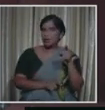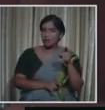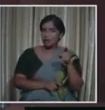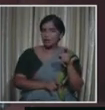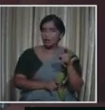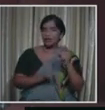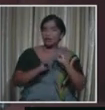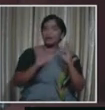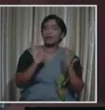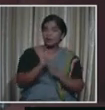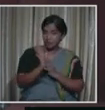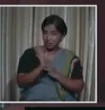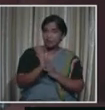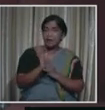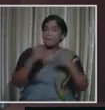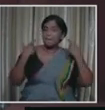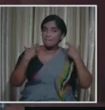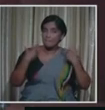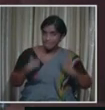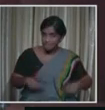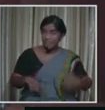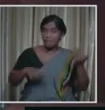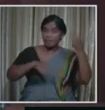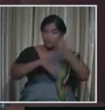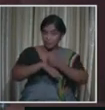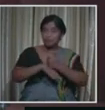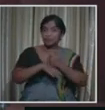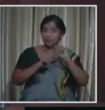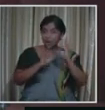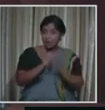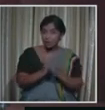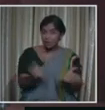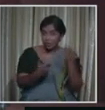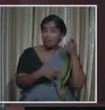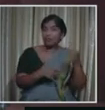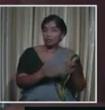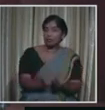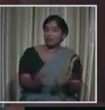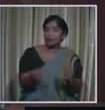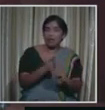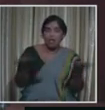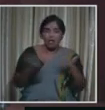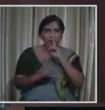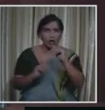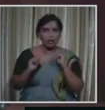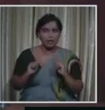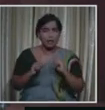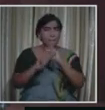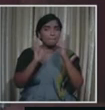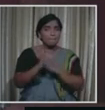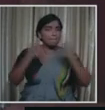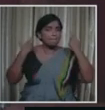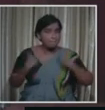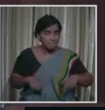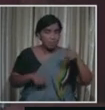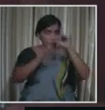Agamati mahindra raja paksha. Mulasune indakata. Diat kalau tak paham ya, mereka kau mati naikin. Agar mati mahin dari raja paksa